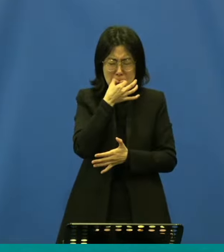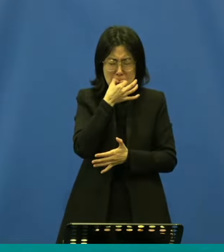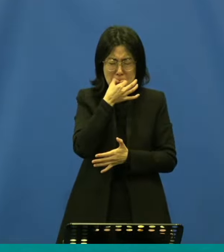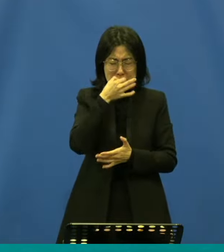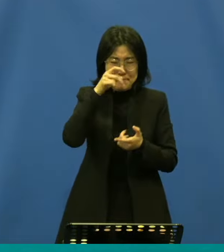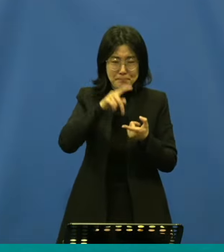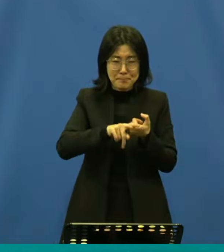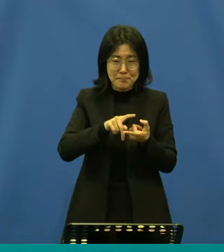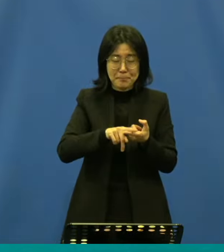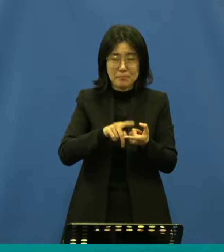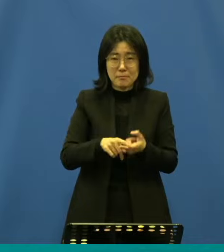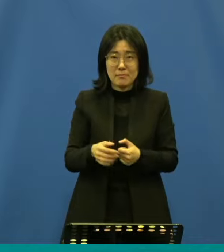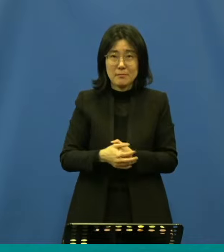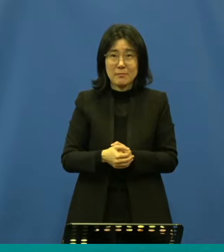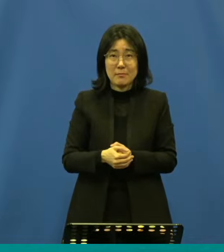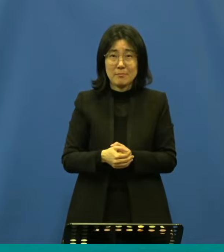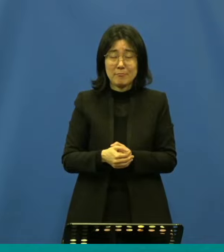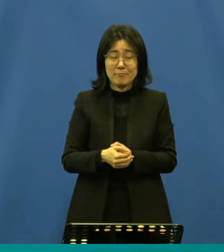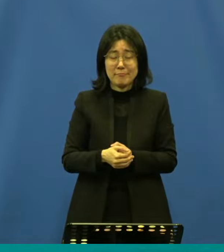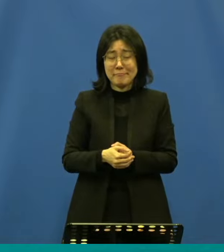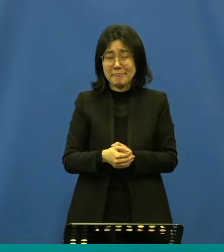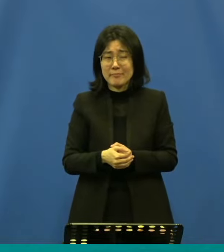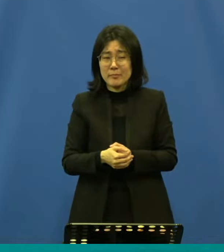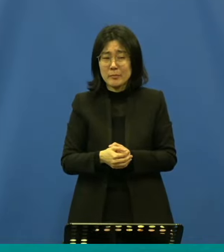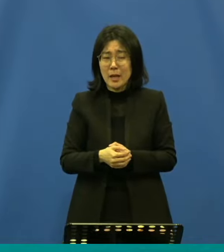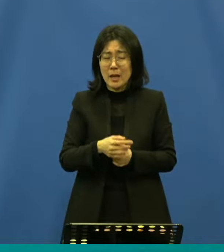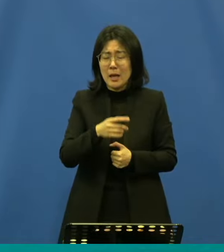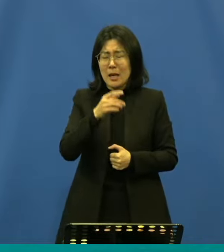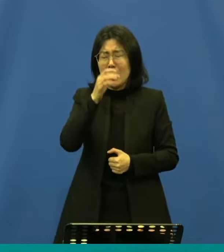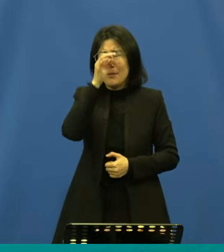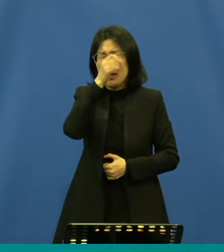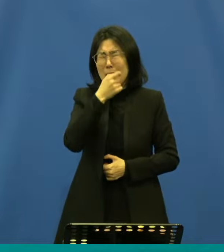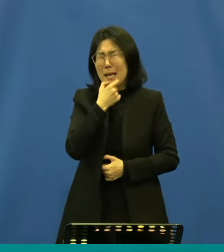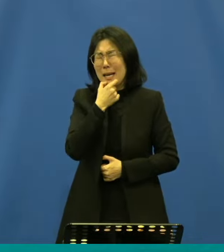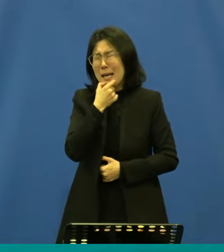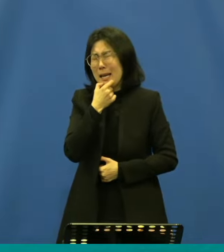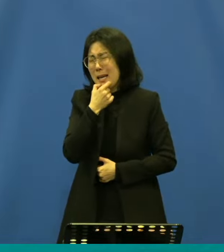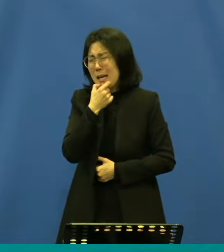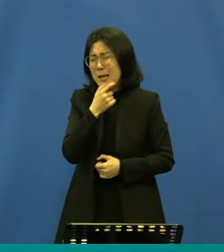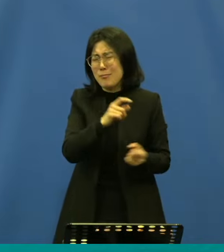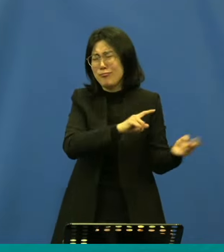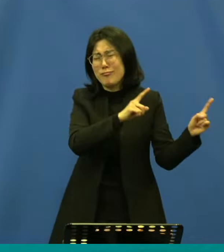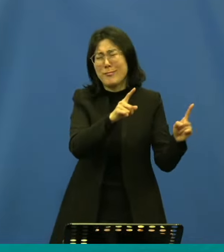그는 현실을 계속 무시하고 싶어 합니다. 눈앞의 현실을 거부하려고 합니다. 인정하고 싶지 않은 거예요 지금.